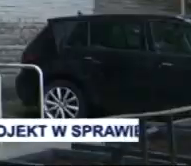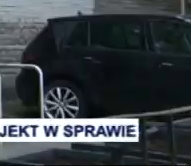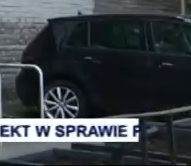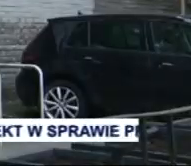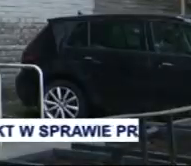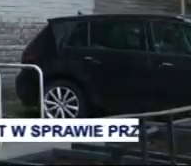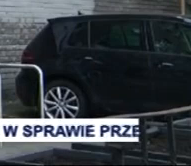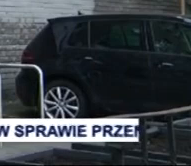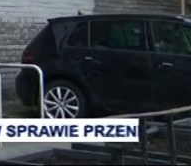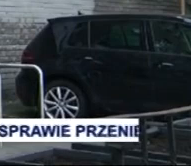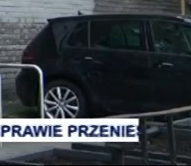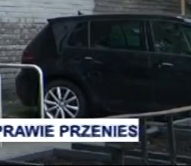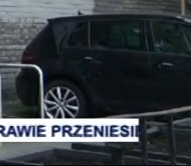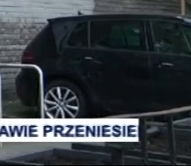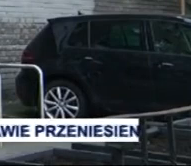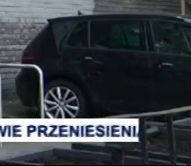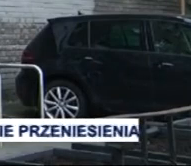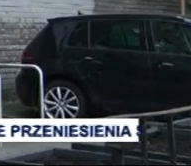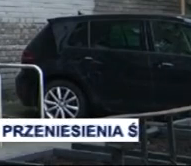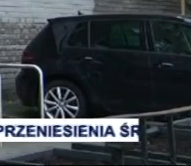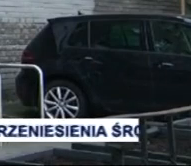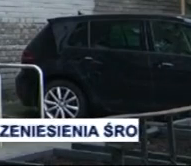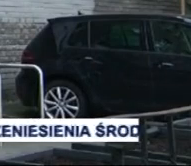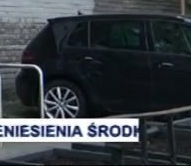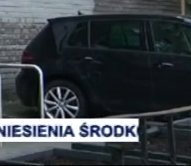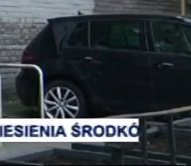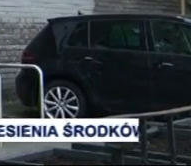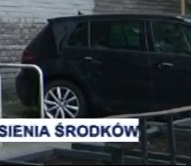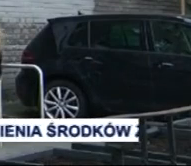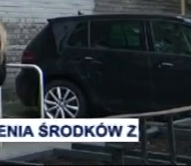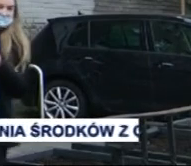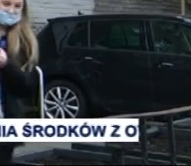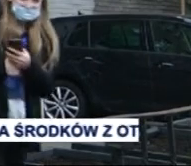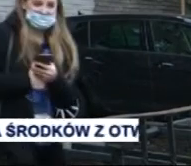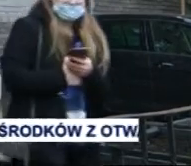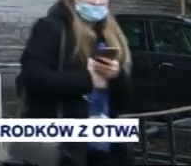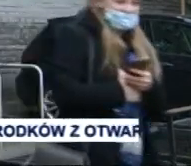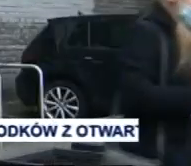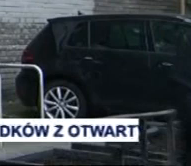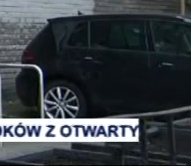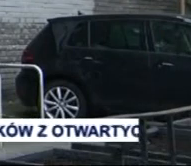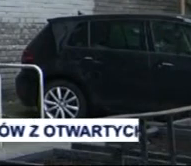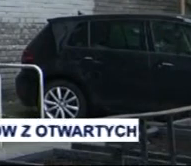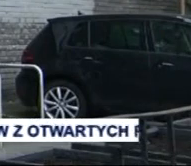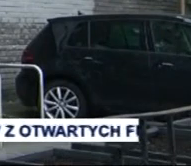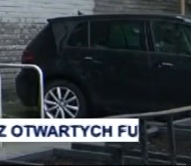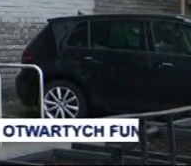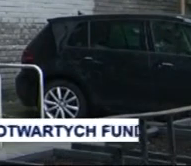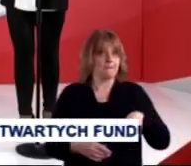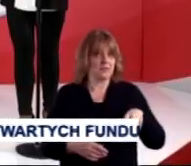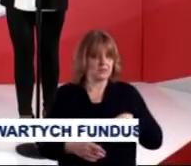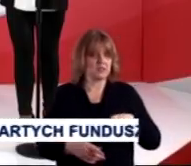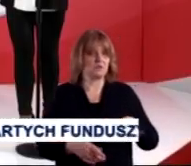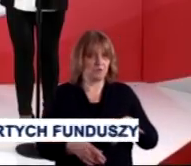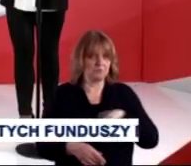marca. Dzień później, czyli 17 marca, rozpoczną się próbne egzaminy ósmoklasistów. Na chwilę obecną Ministerstwo Edukacji i Nauki nie